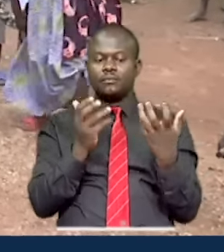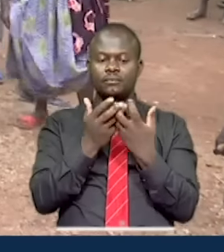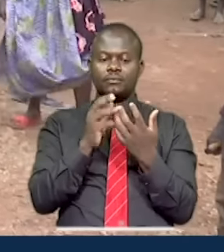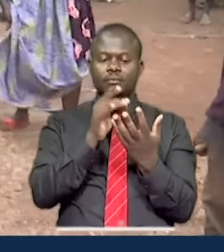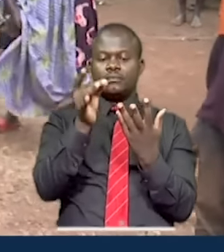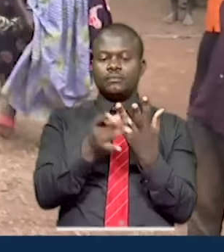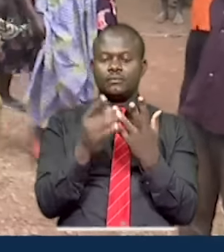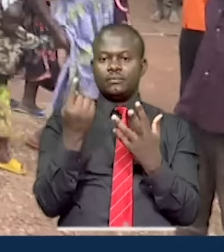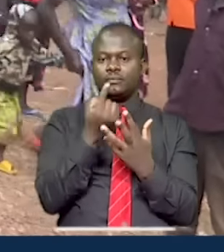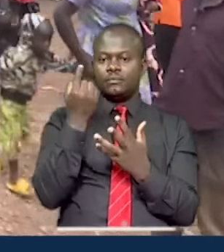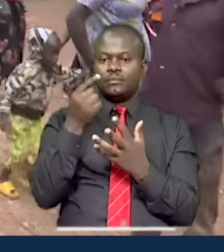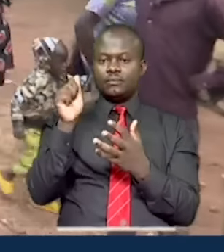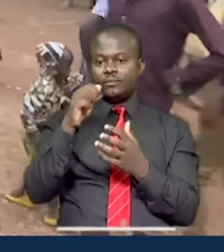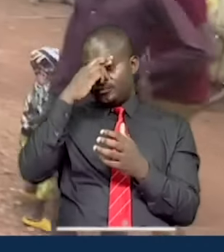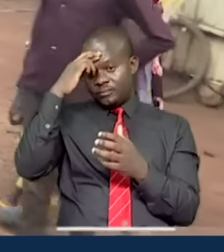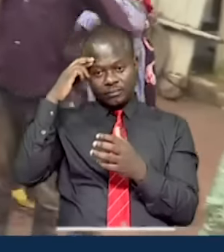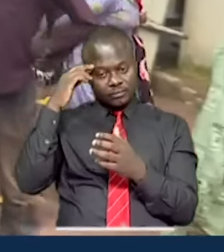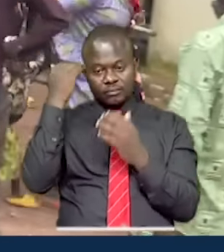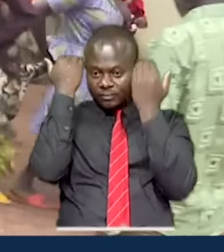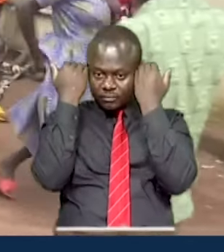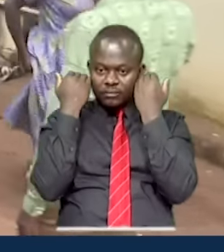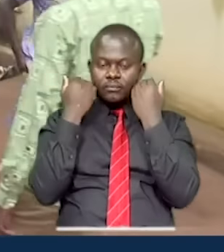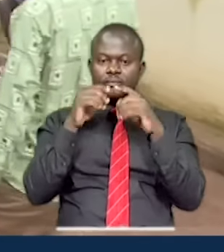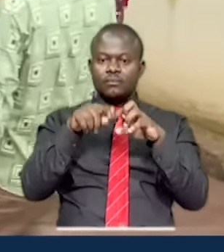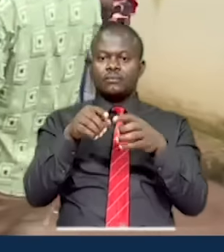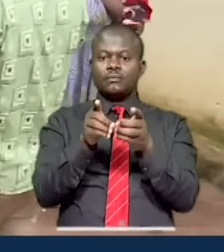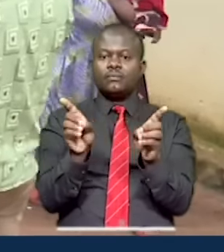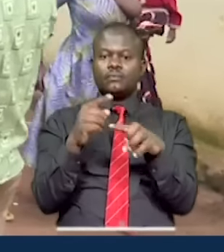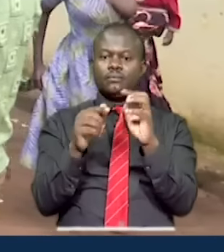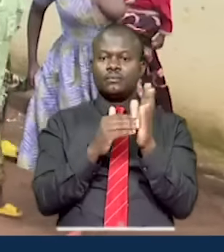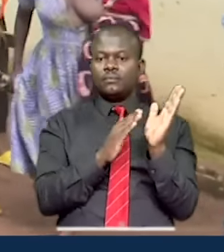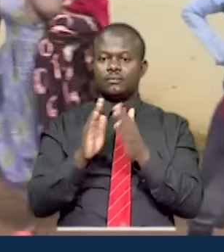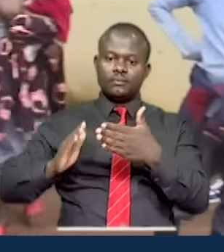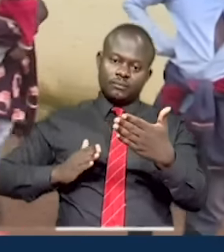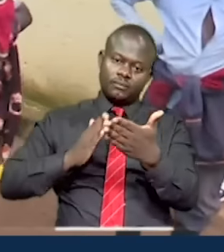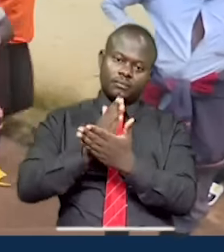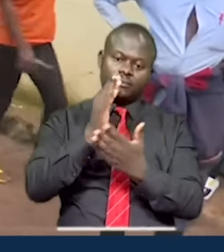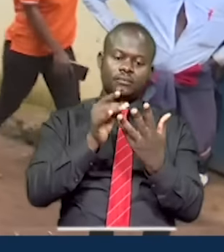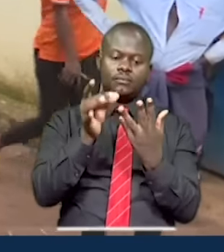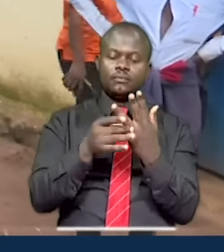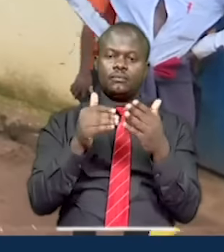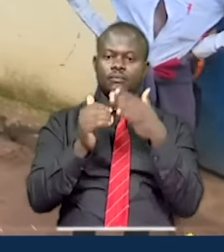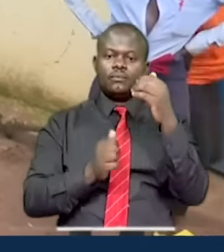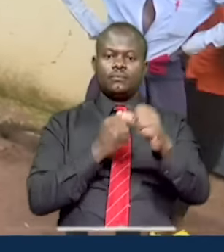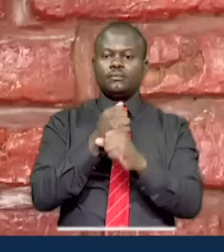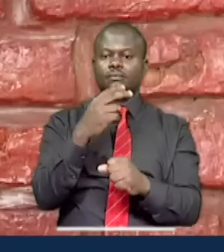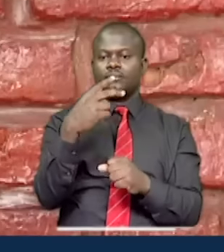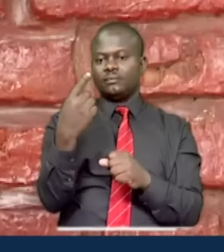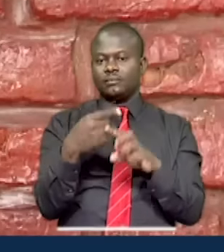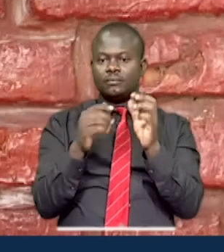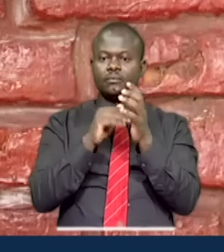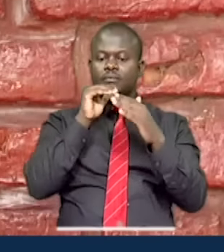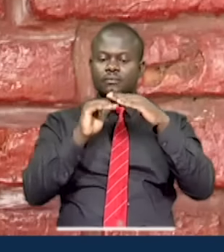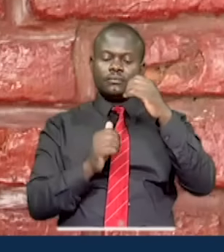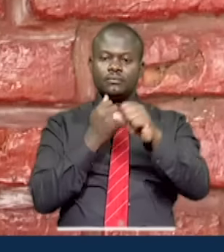bashakanye byonyine bishobora kuba impamvu urukiko rwashingiraho rubatandukanya. Uteganya kandi uburenganzira bwo gushyingirwa mbere y'imyaka 21 ariko itari munsi